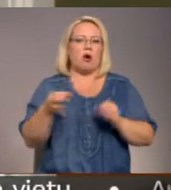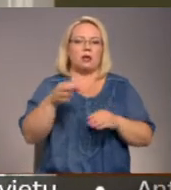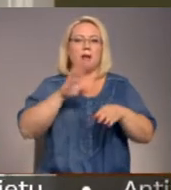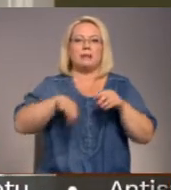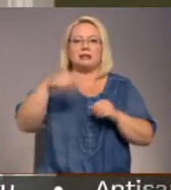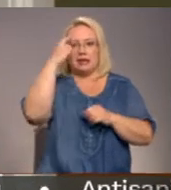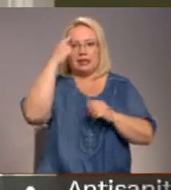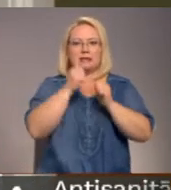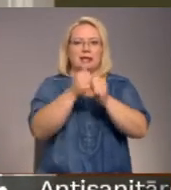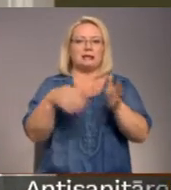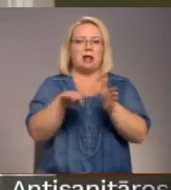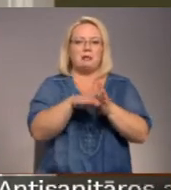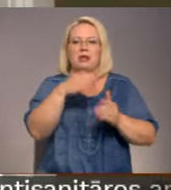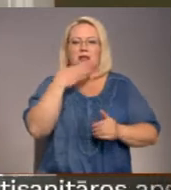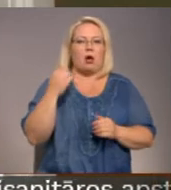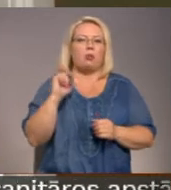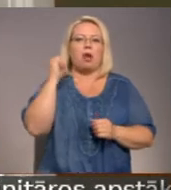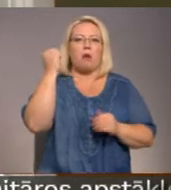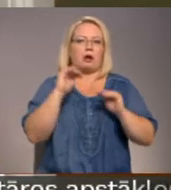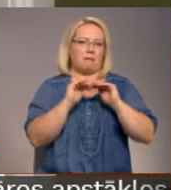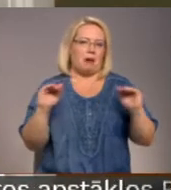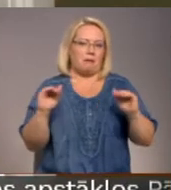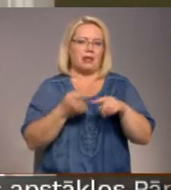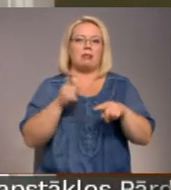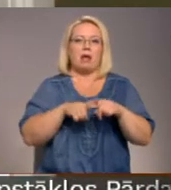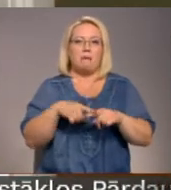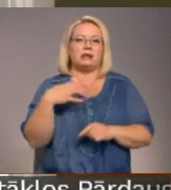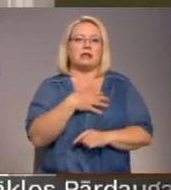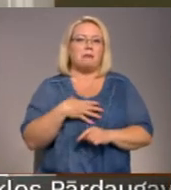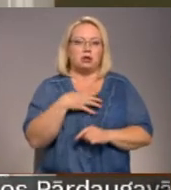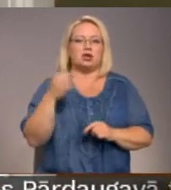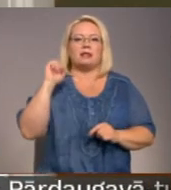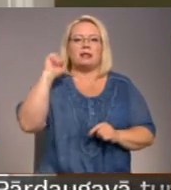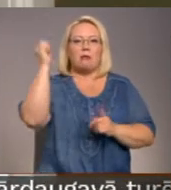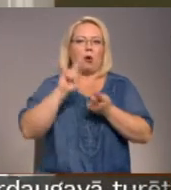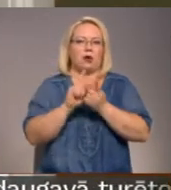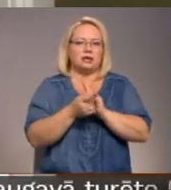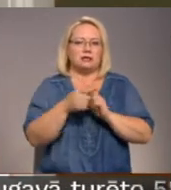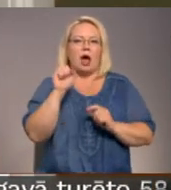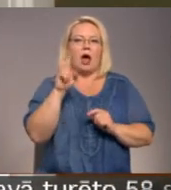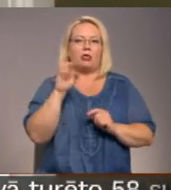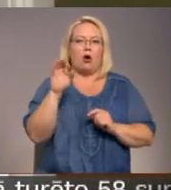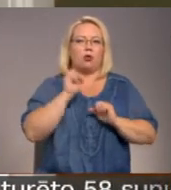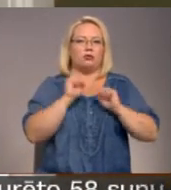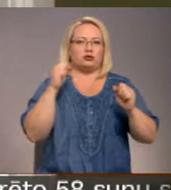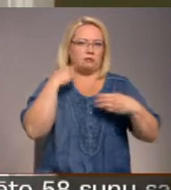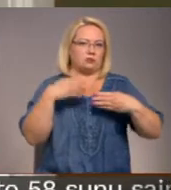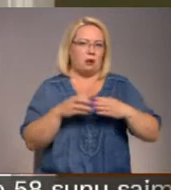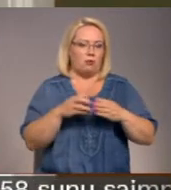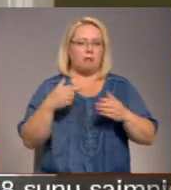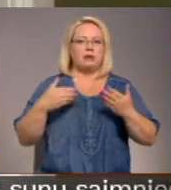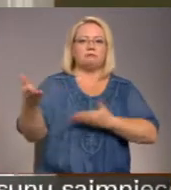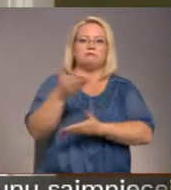Indijas līdzdalības nav demokrātiska pamata. Tāpēc ir nepieciešamība demokratizēt ANO drošības padomi. Mēs apmainījāmies